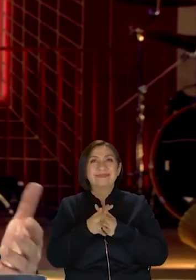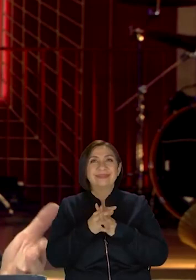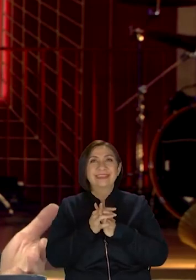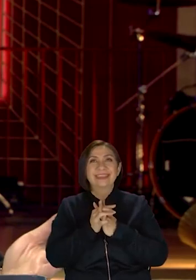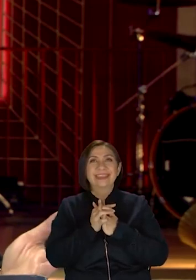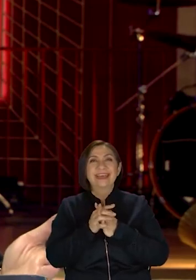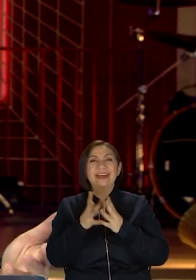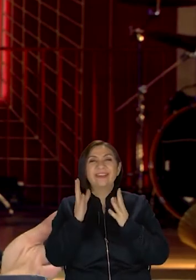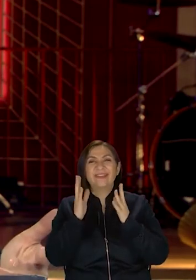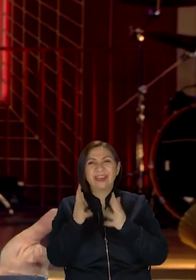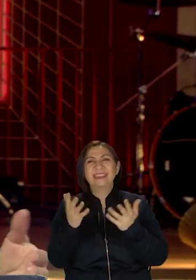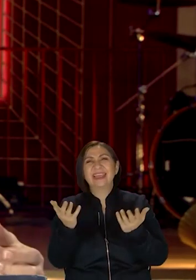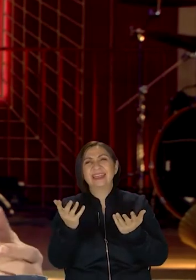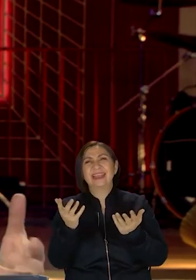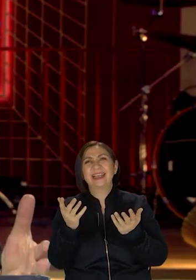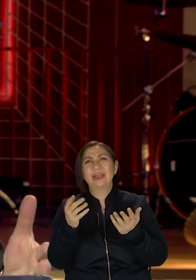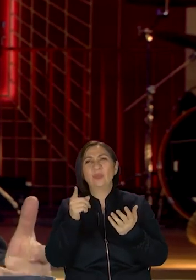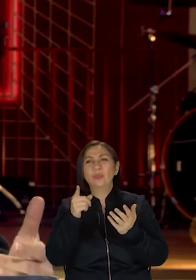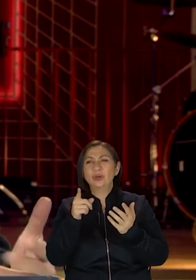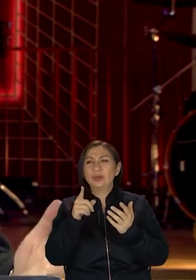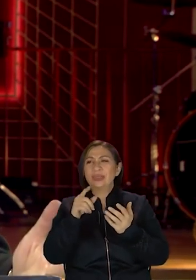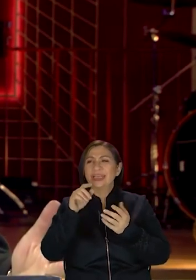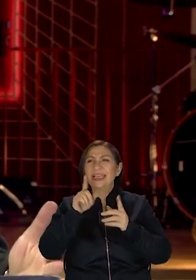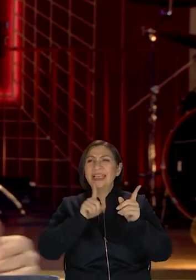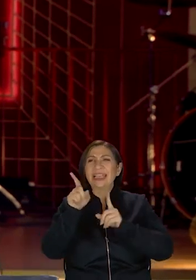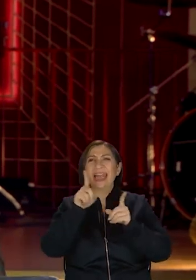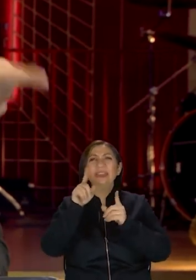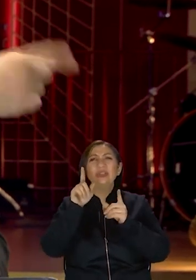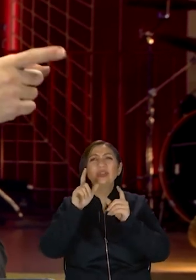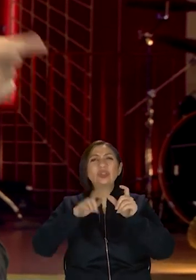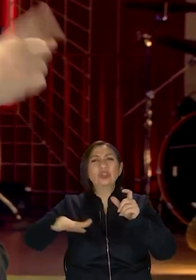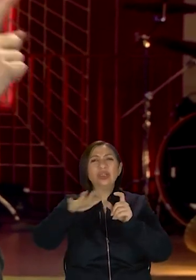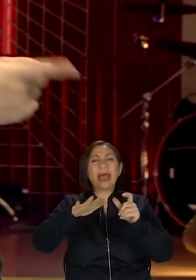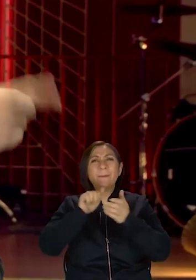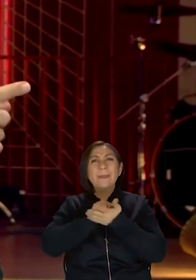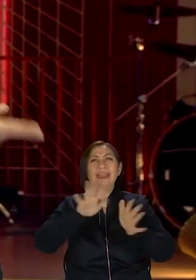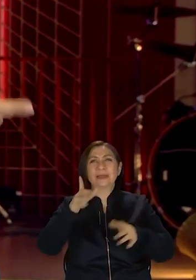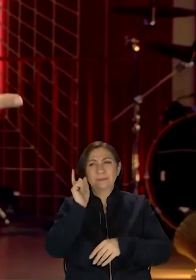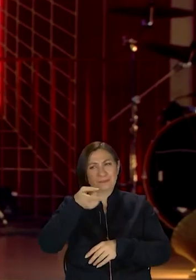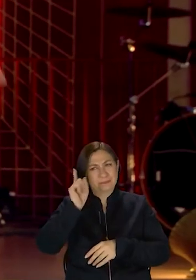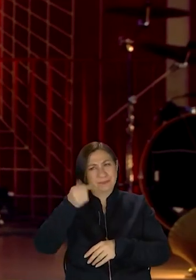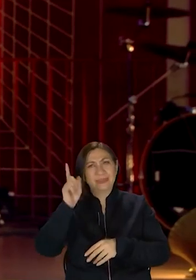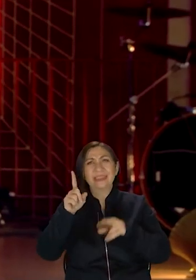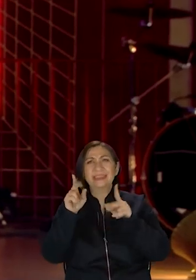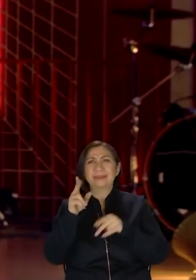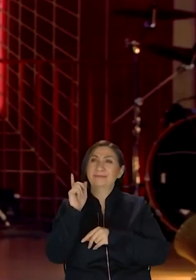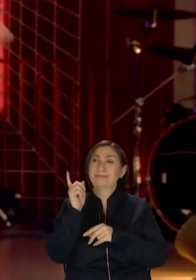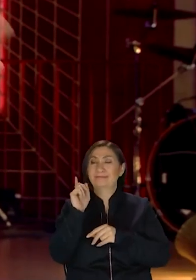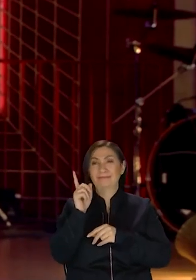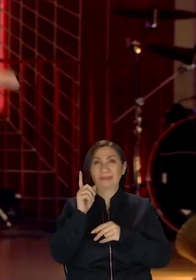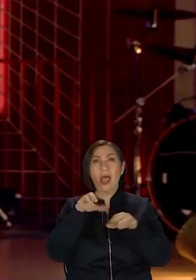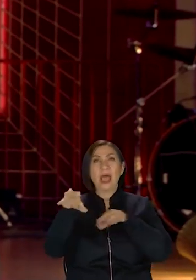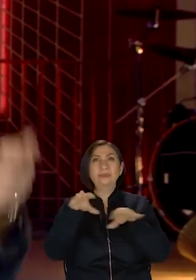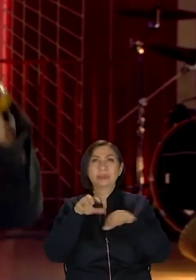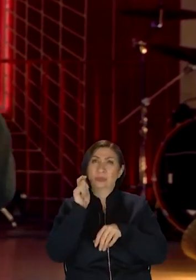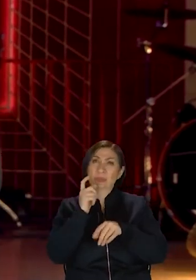şey fazla artık yani. Bu sosyal medyada şey çok fazla. Yani herkes birbirine parmak sallıyor ya. Evet, böyle. Evet.